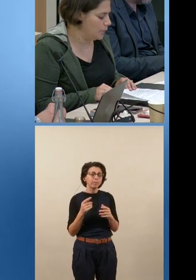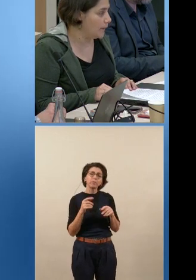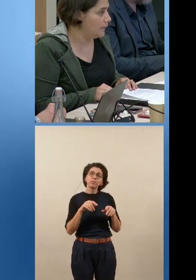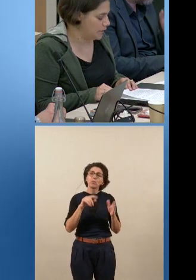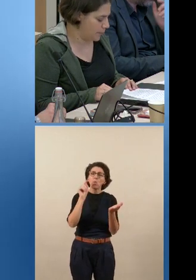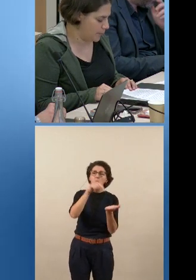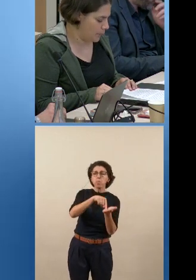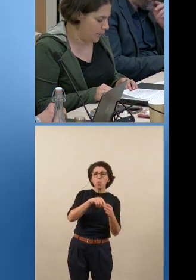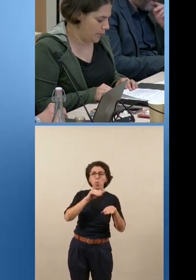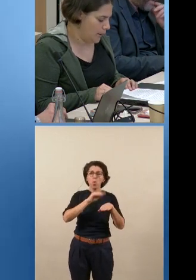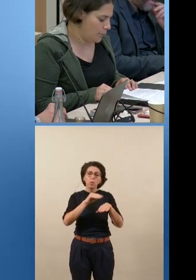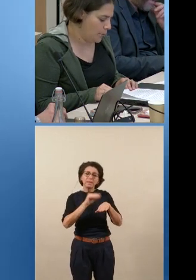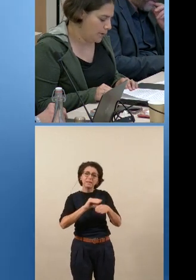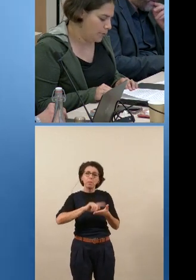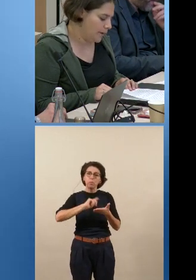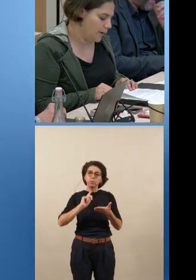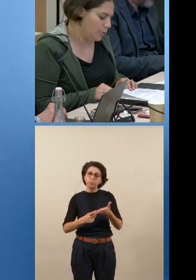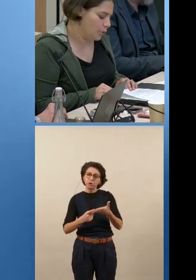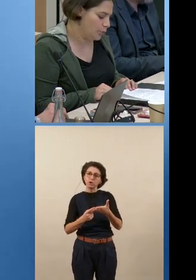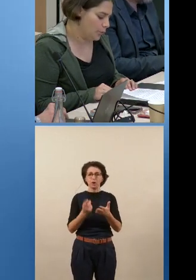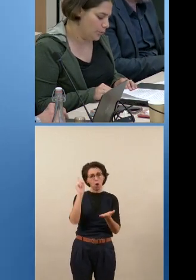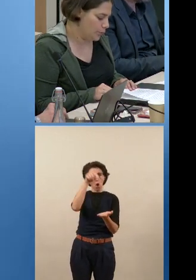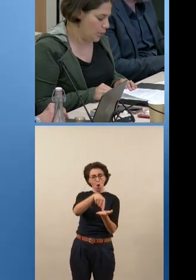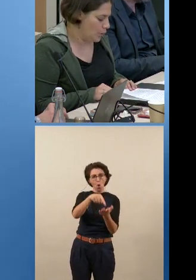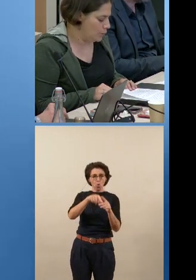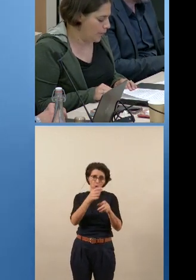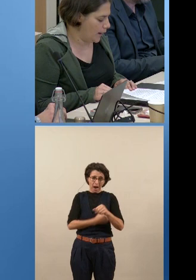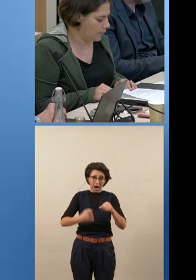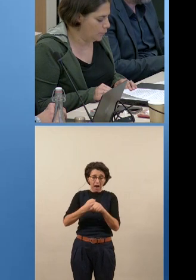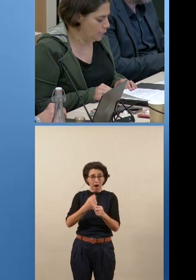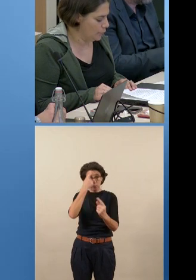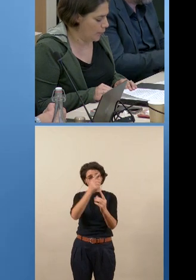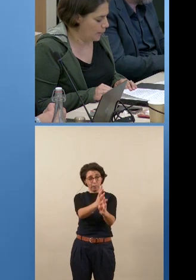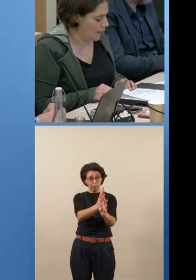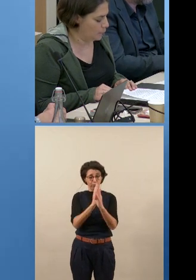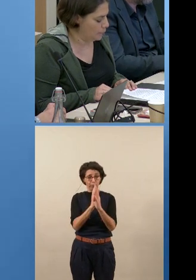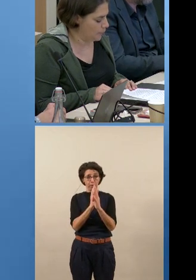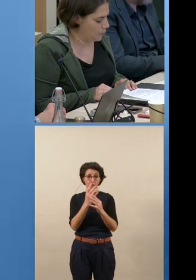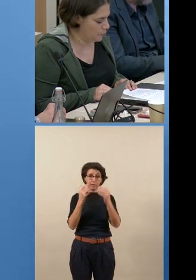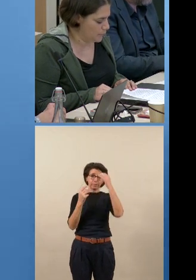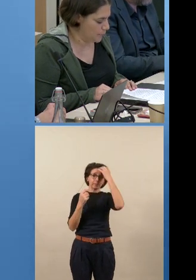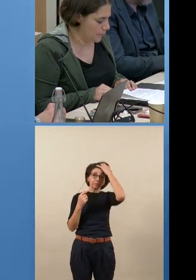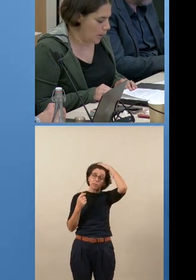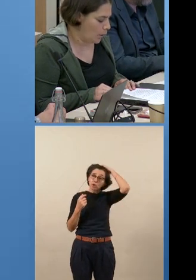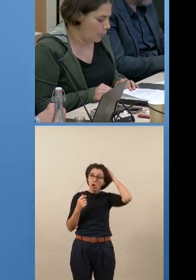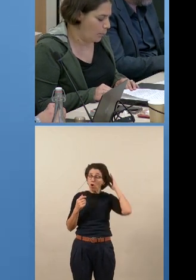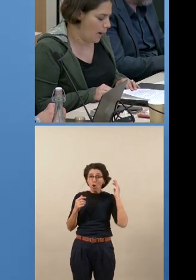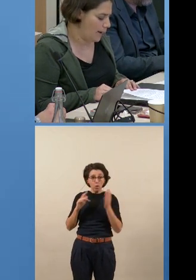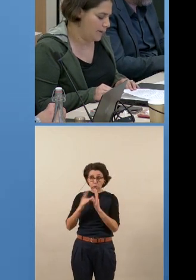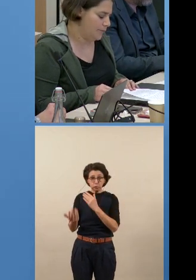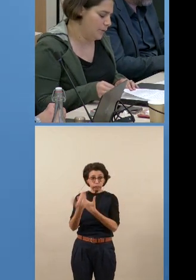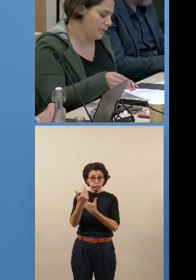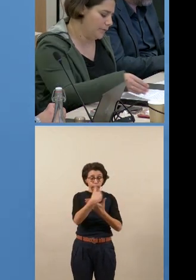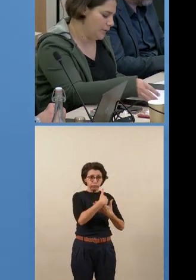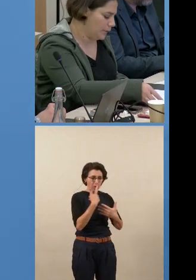locaux de la MDH Prémol pour qu'il devienne un lieu ressources ouvert à tous à toutes et tous en proie